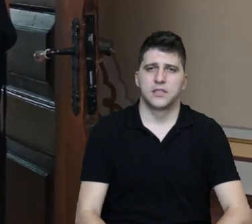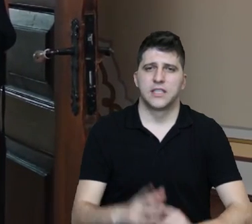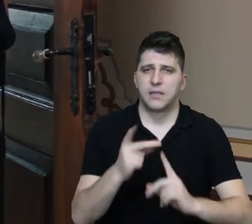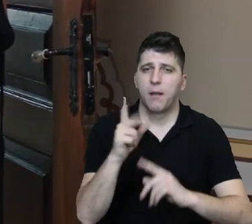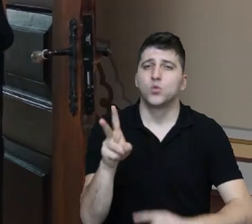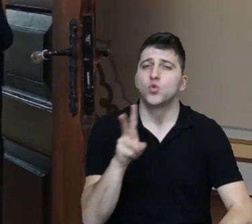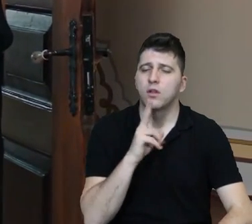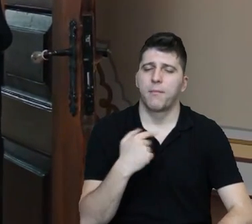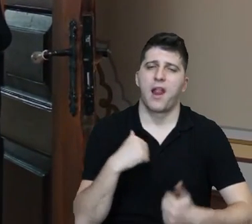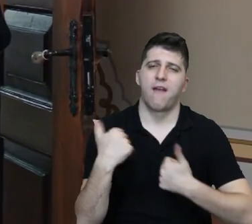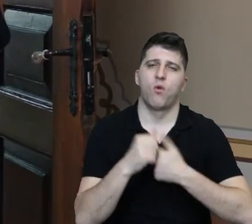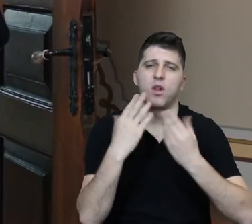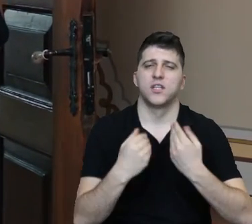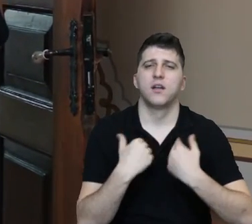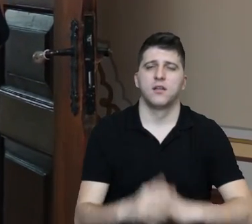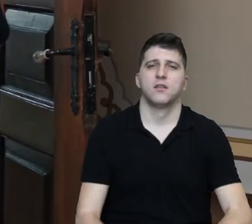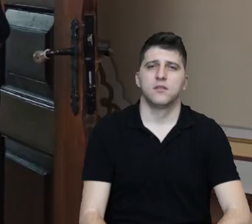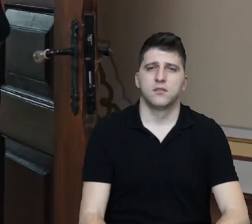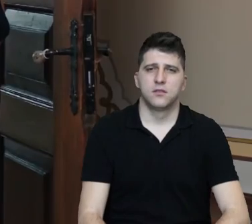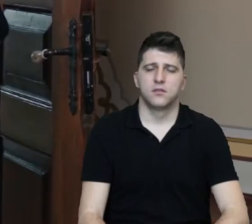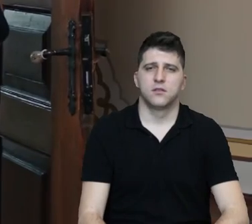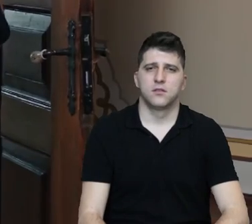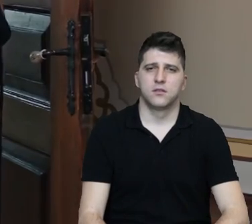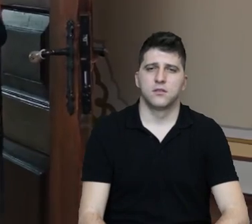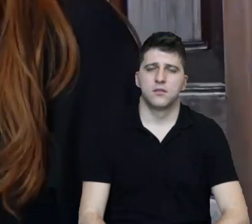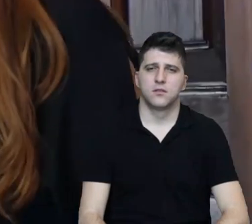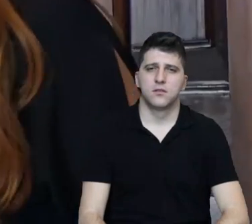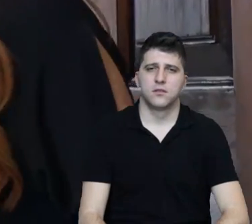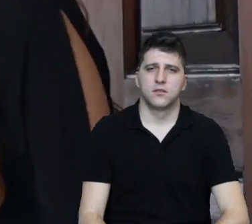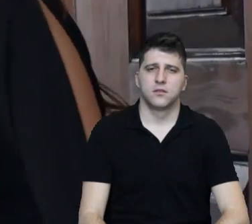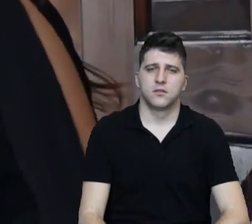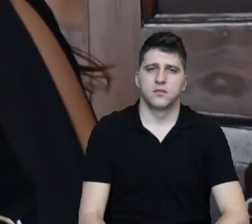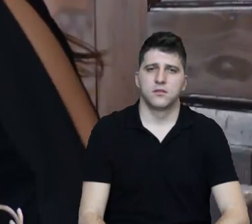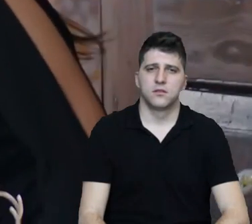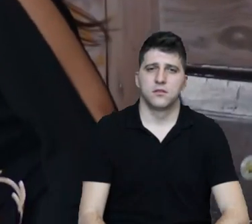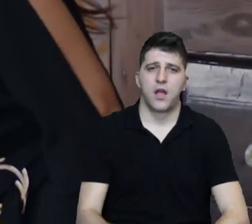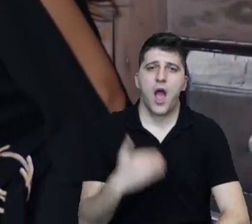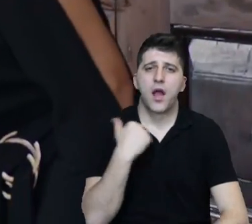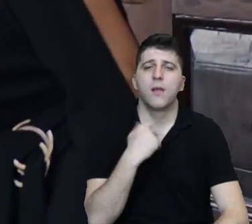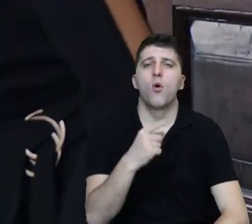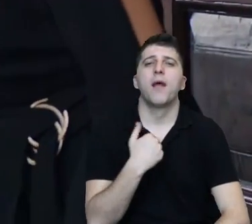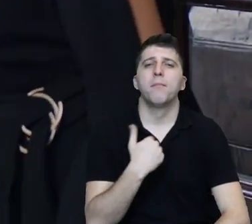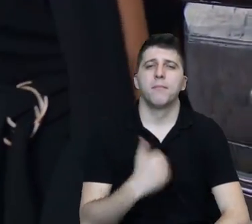İbrahim sonunda benimle olacak. Fotoğrafı yerine koyarken Arda kapıda belirdi. Annem o benim.